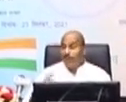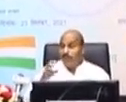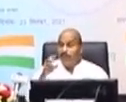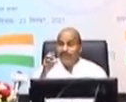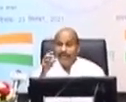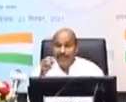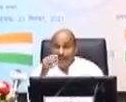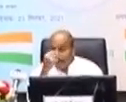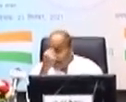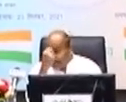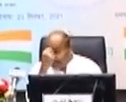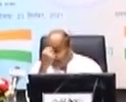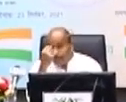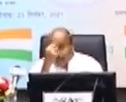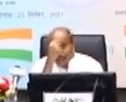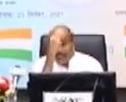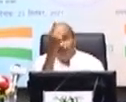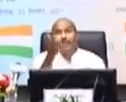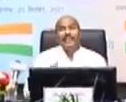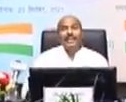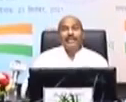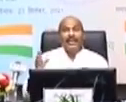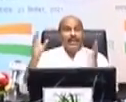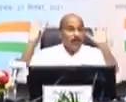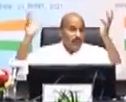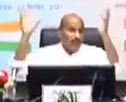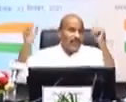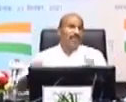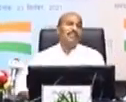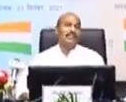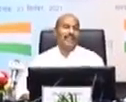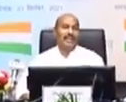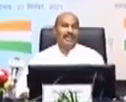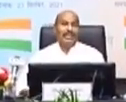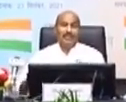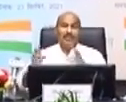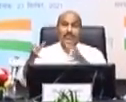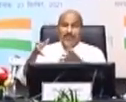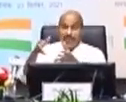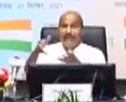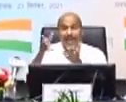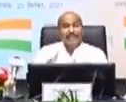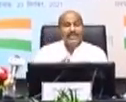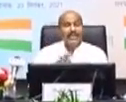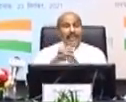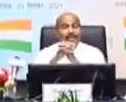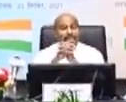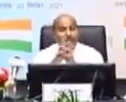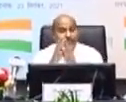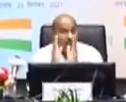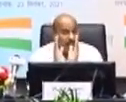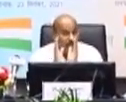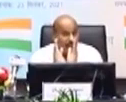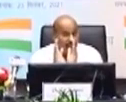कि वो जो बच्चा पंडित दीनदयाल उपाध्याय जी हैं और उनका जन्म दिवस है, ये आज ये है।